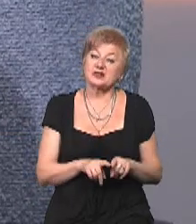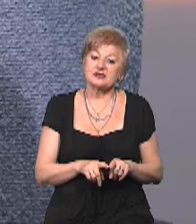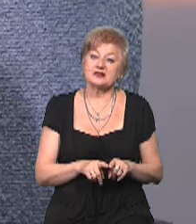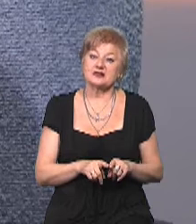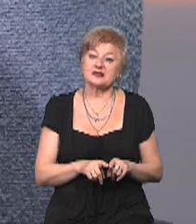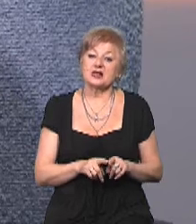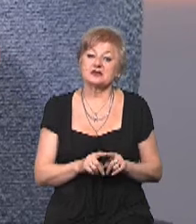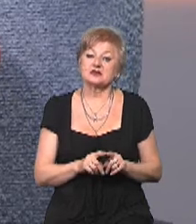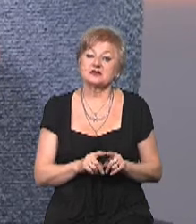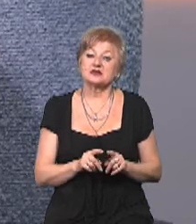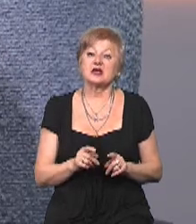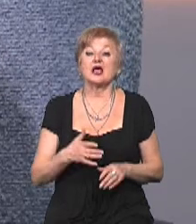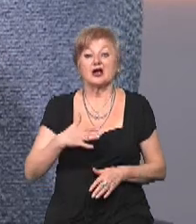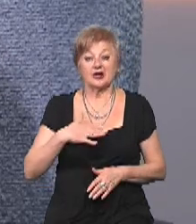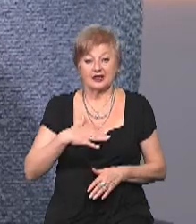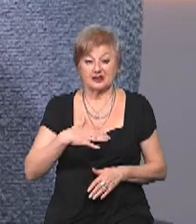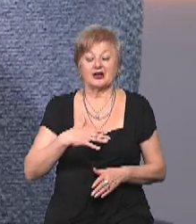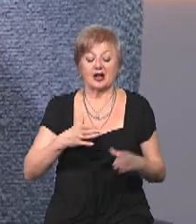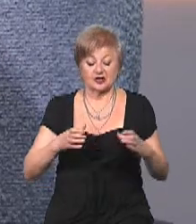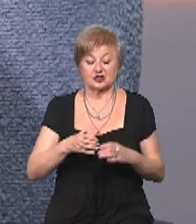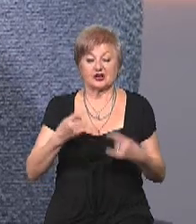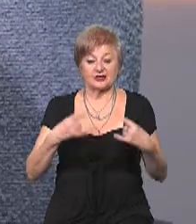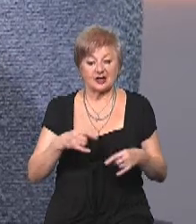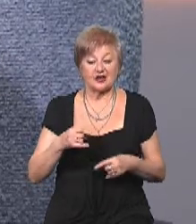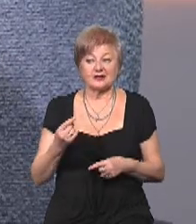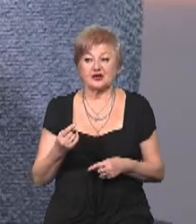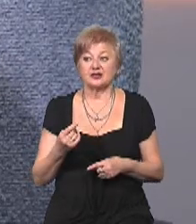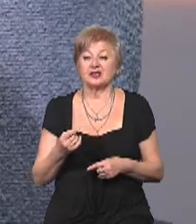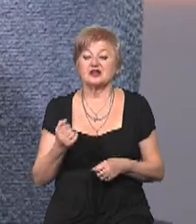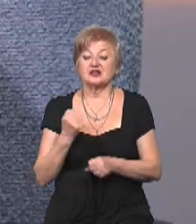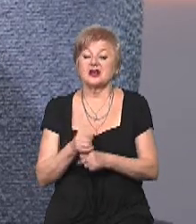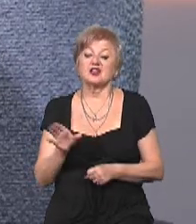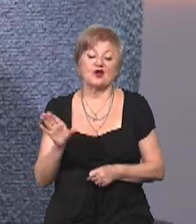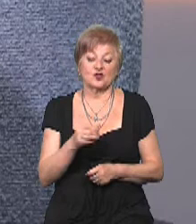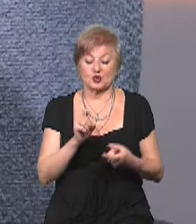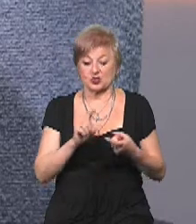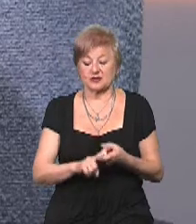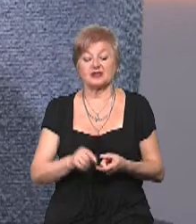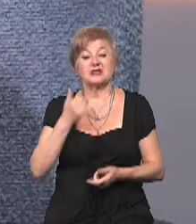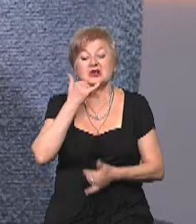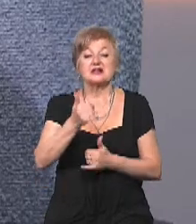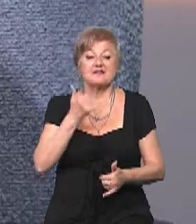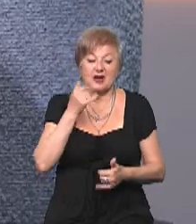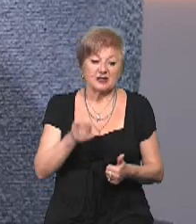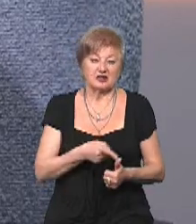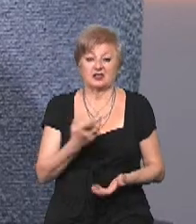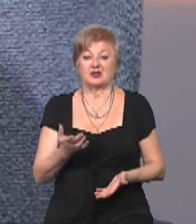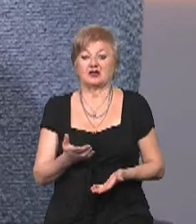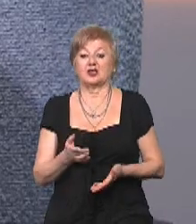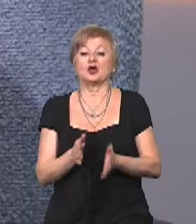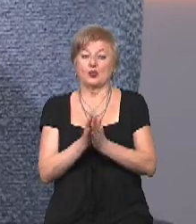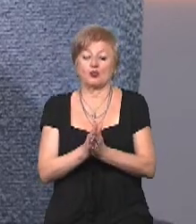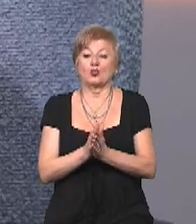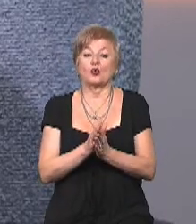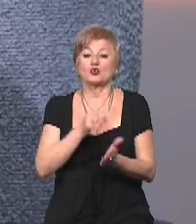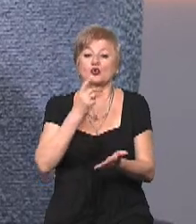І, зокрема, наша творча група «Теми дня» зробила все від нас залежне і телефонували до них. І я прошу